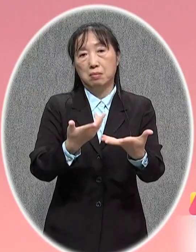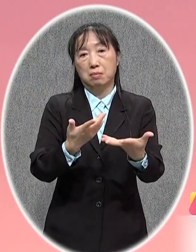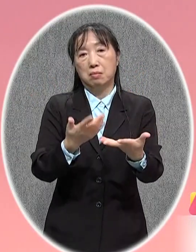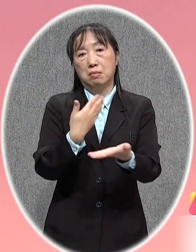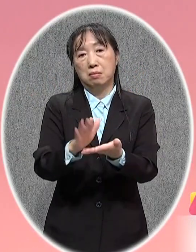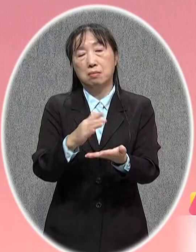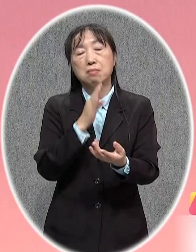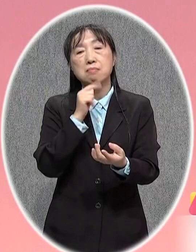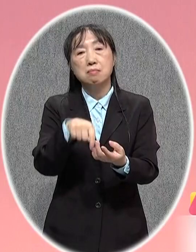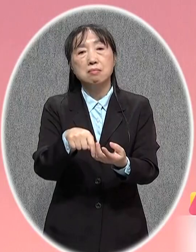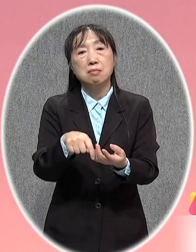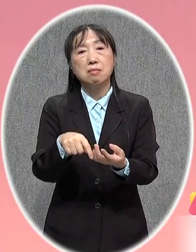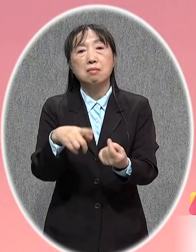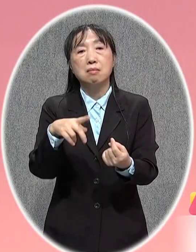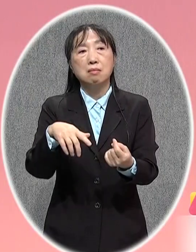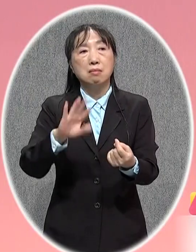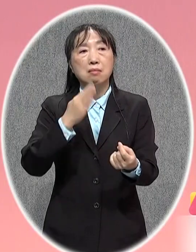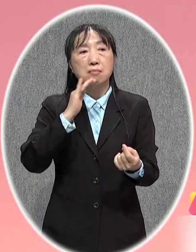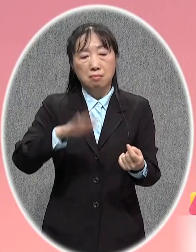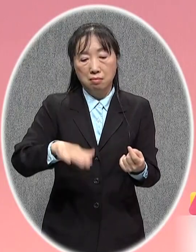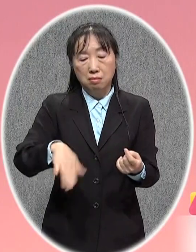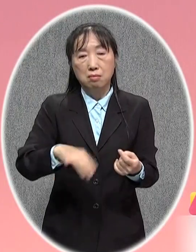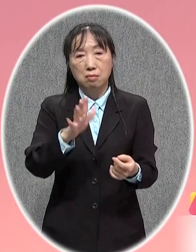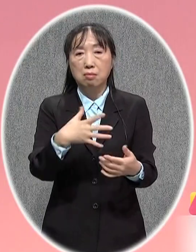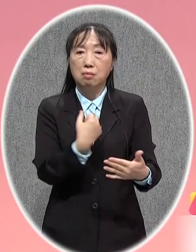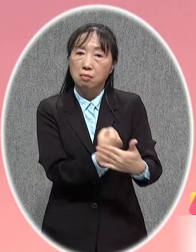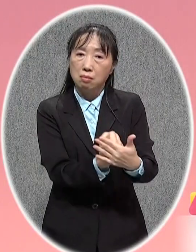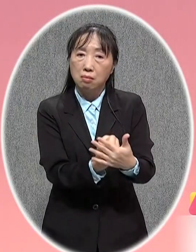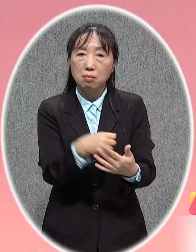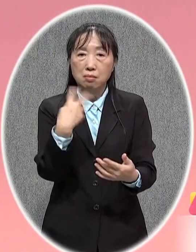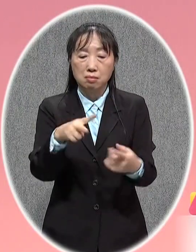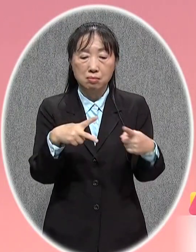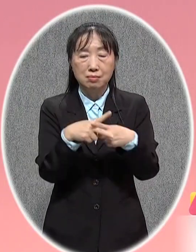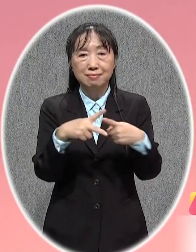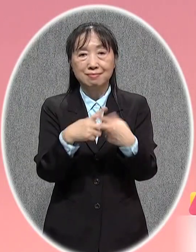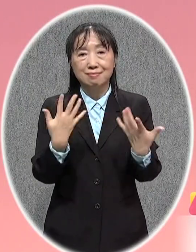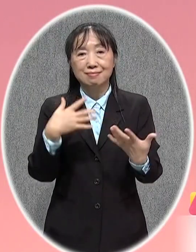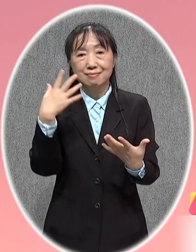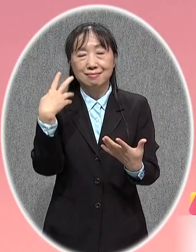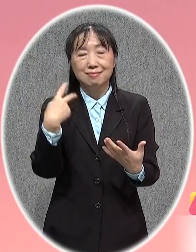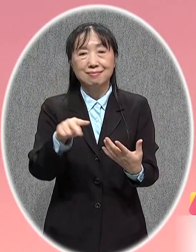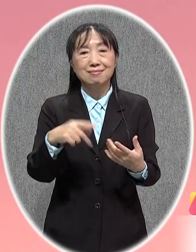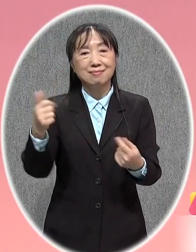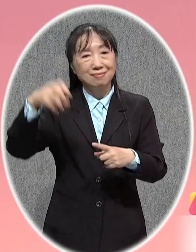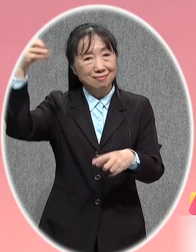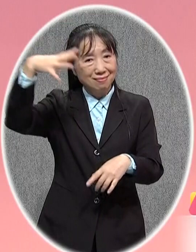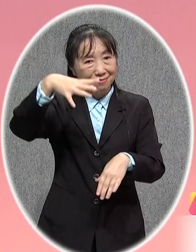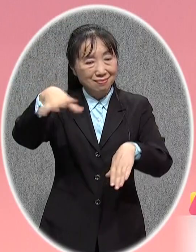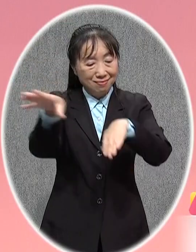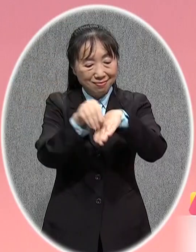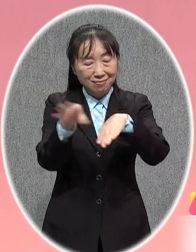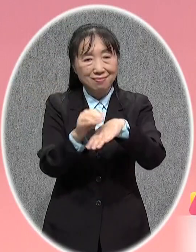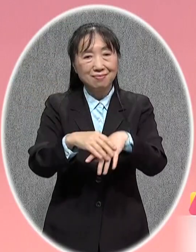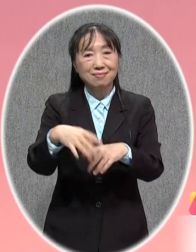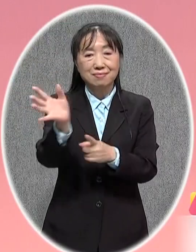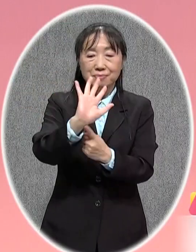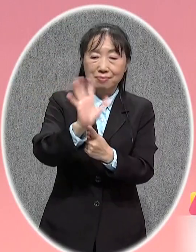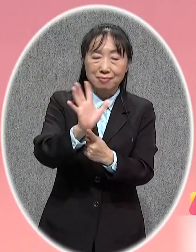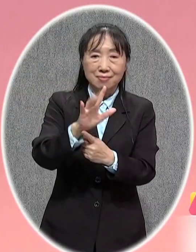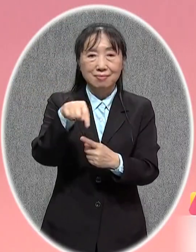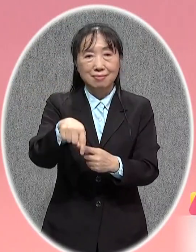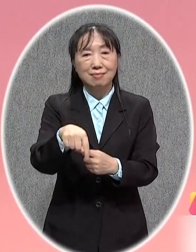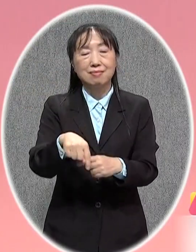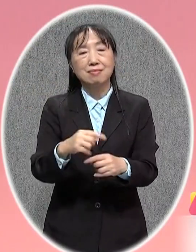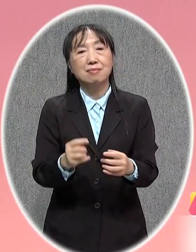可是下方呢除了一些容量因素比较小的再生能源，就太阳能也好风电也好上线之外